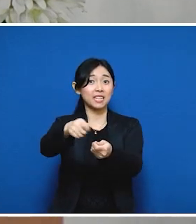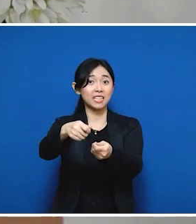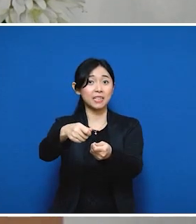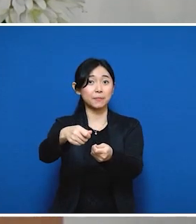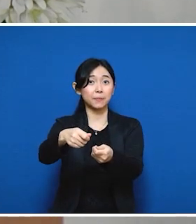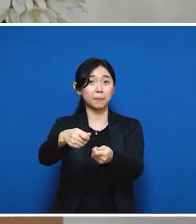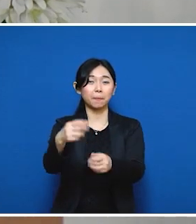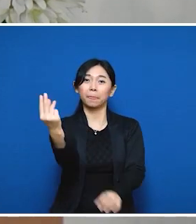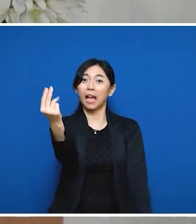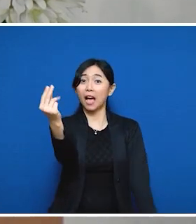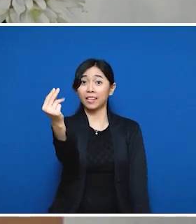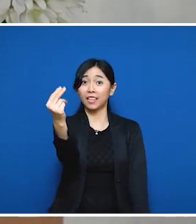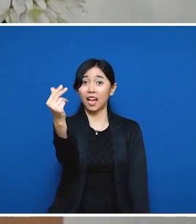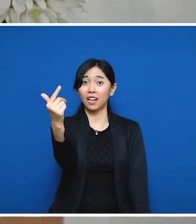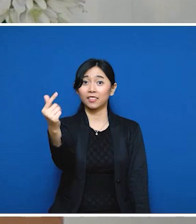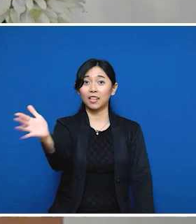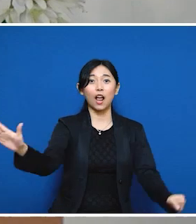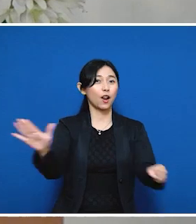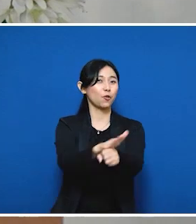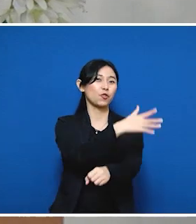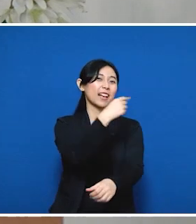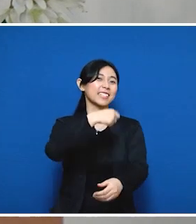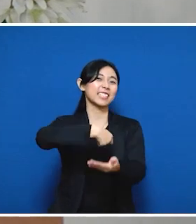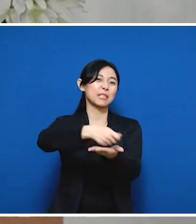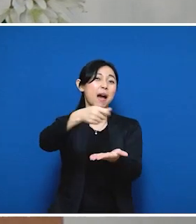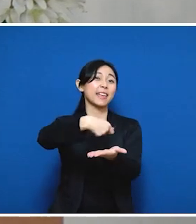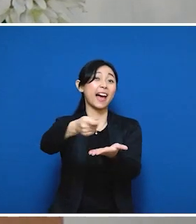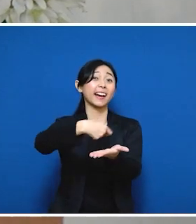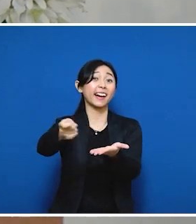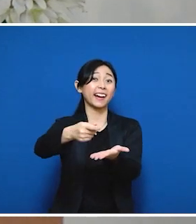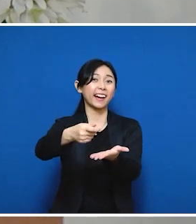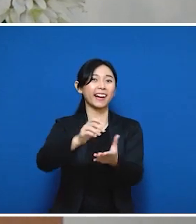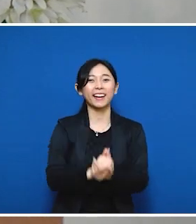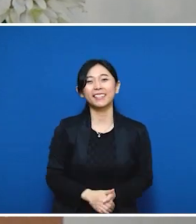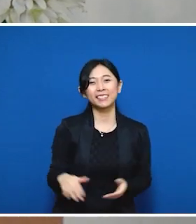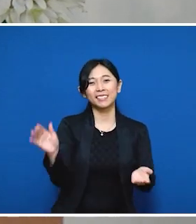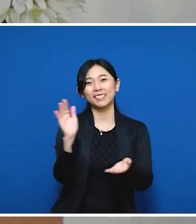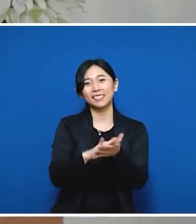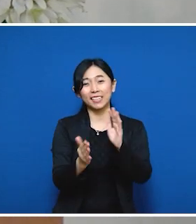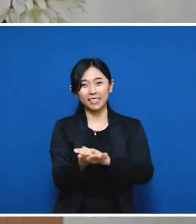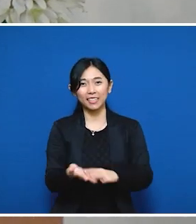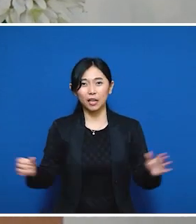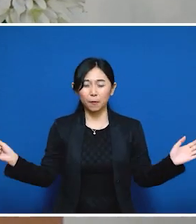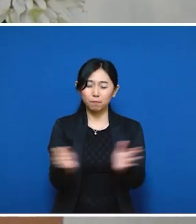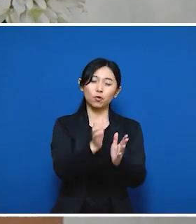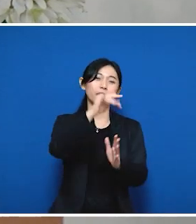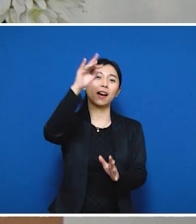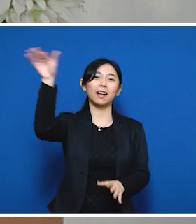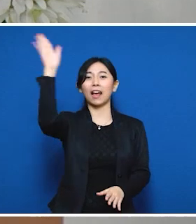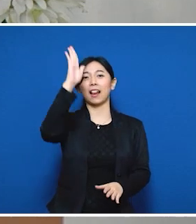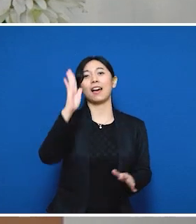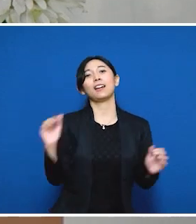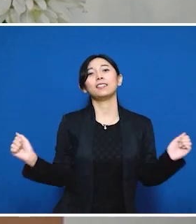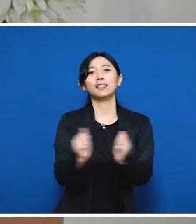dan harganya telah lunas dibayar. Karena itu, muliakanlah